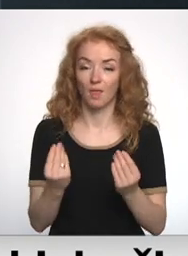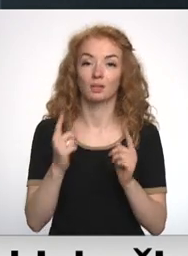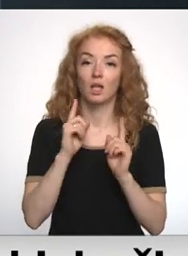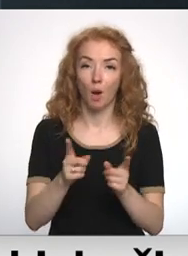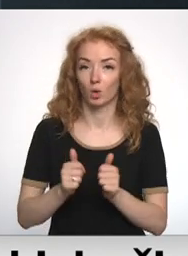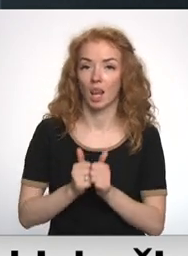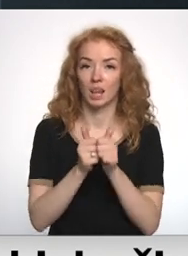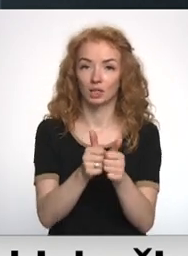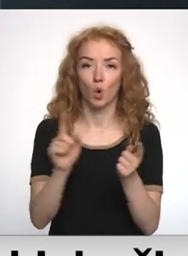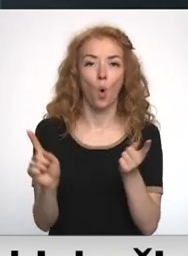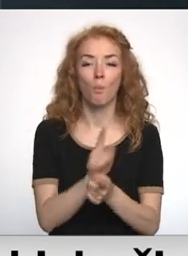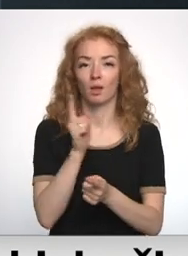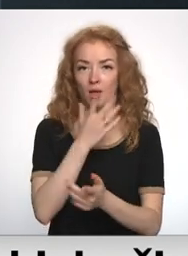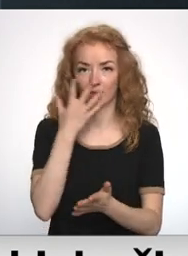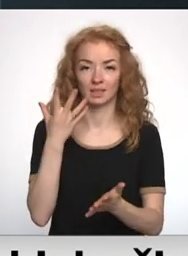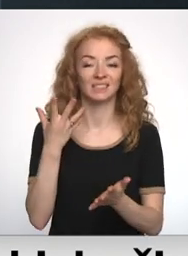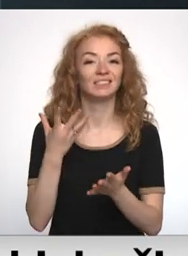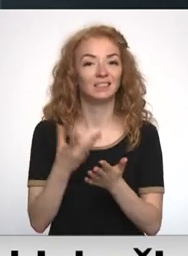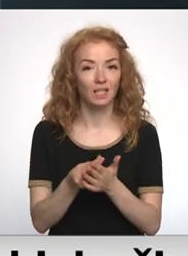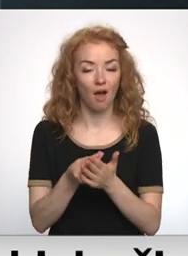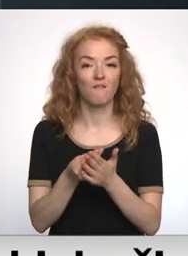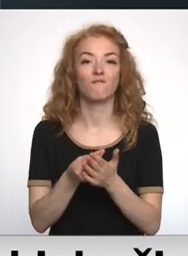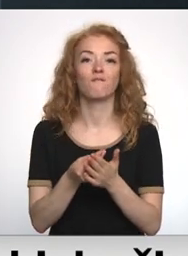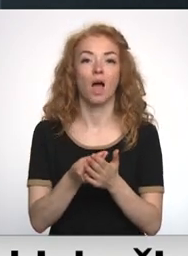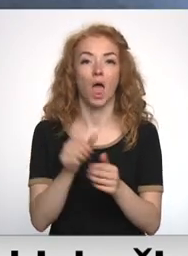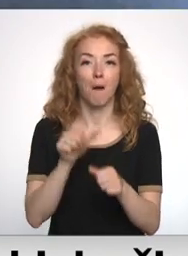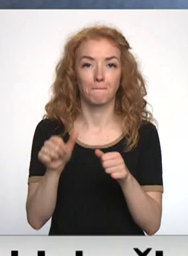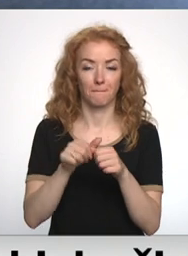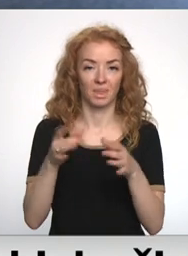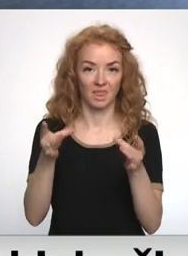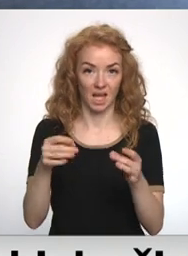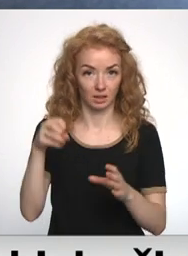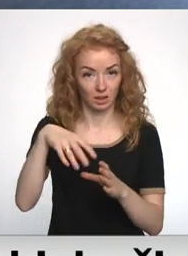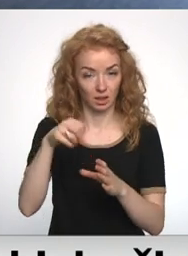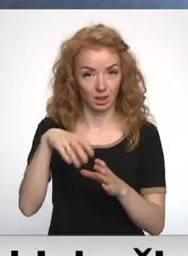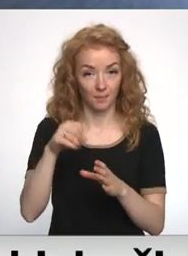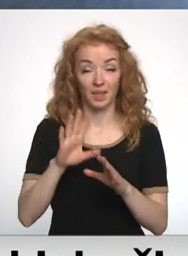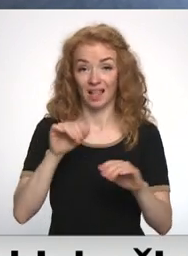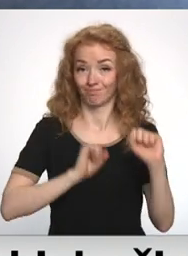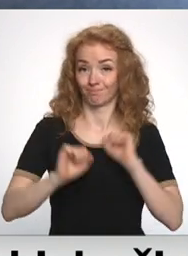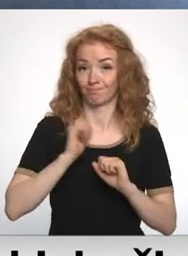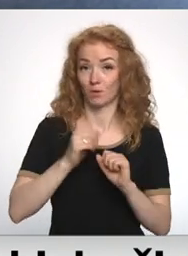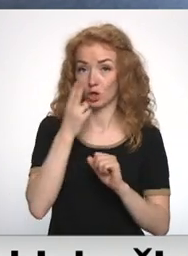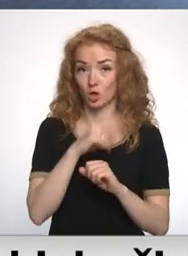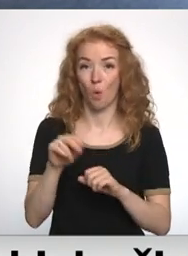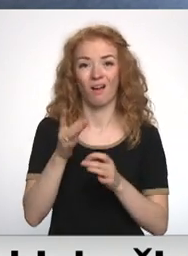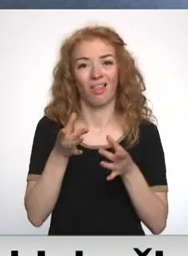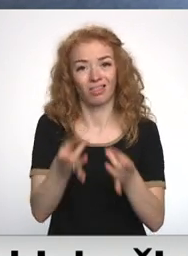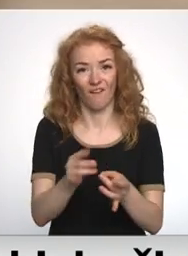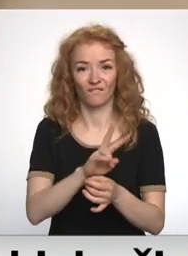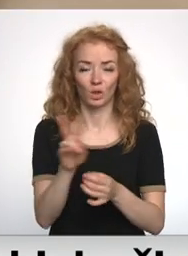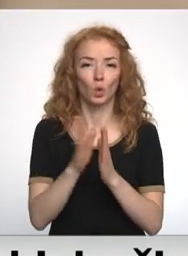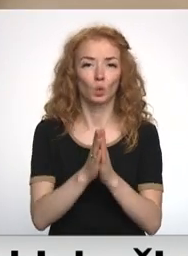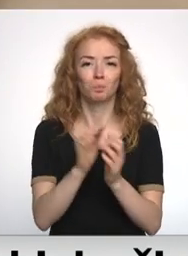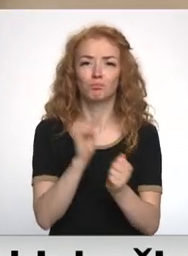līdzi obligāti savai, es gribu uzsvērt vārdu savai aptieciņai. Lai izvairītos no šiem vīrusiem, speciālisti aicina bieži